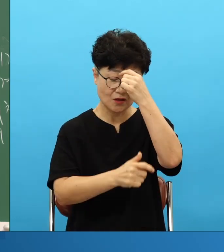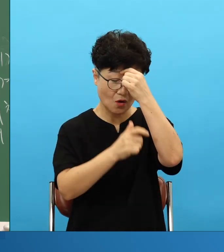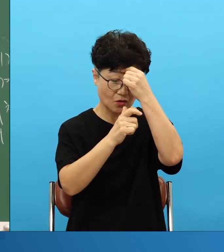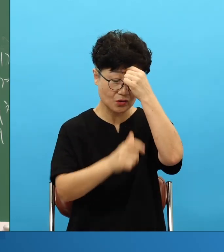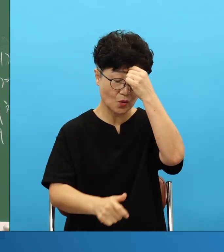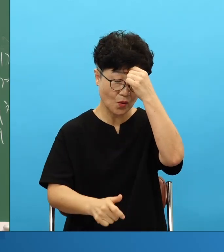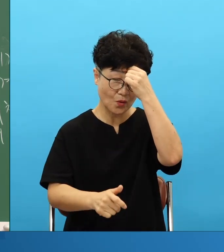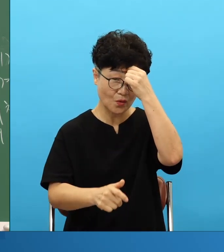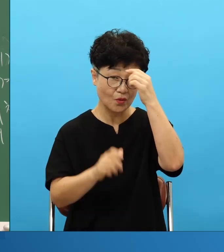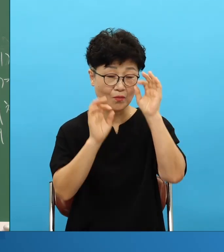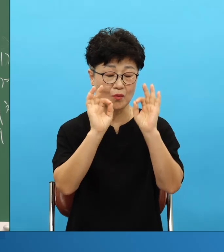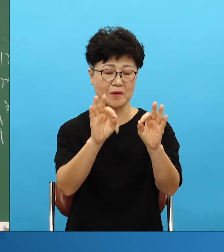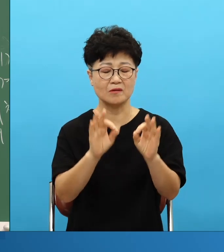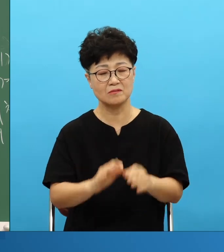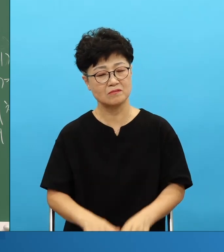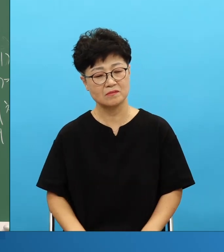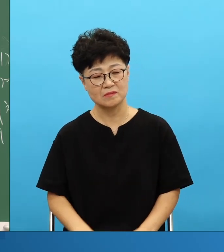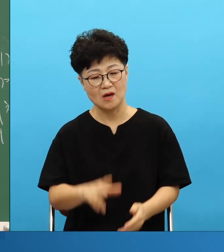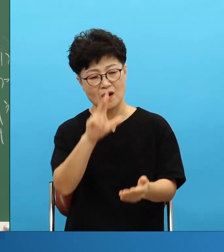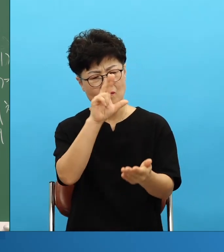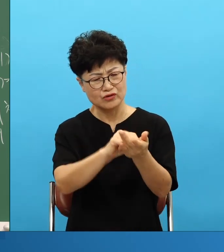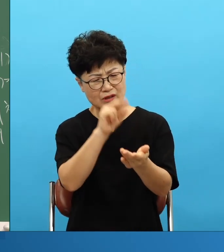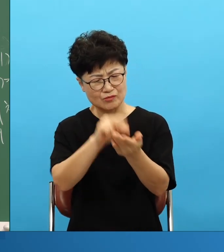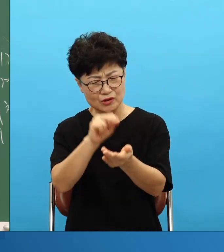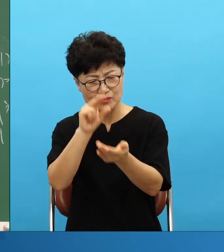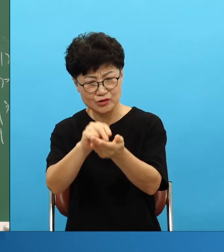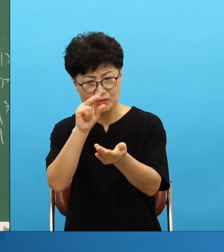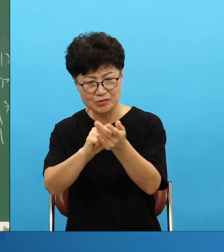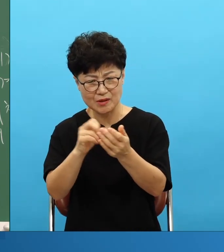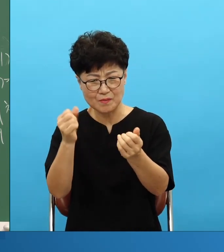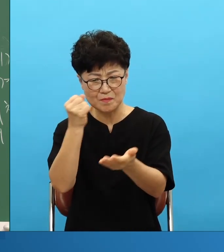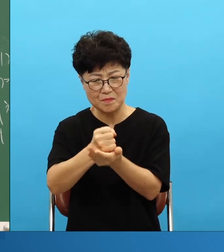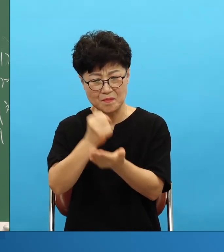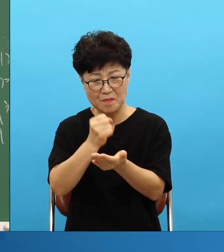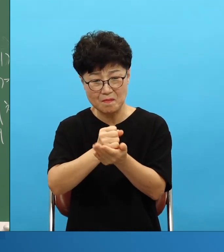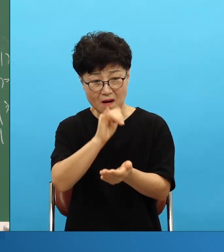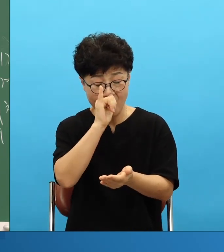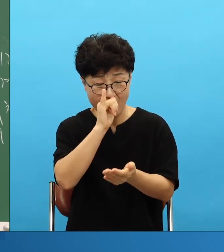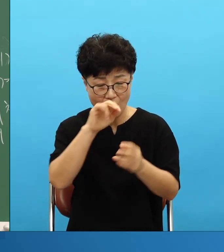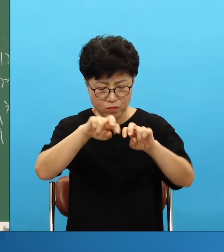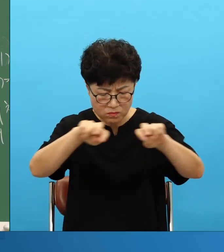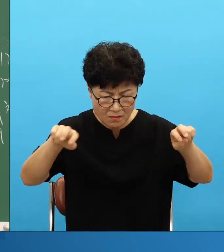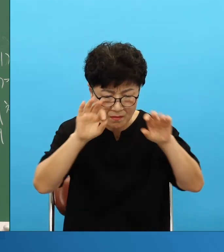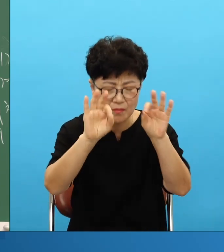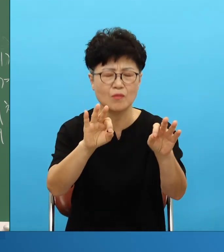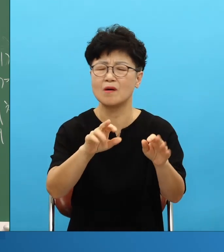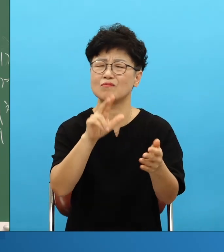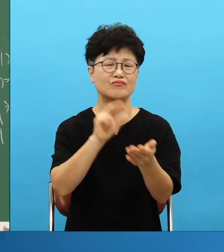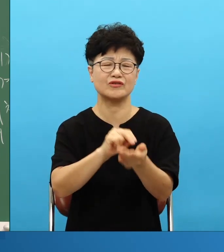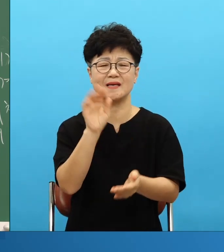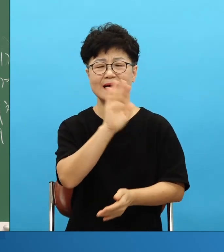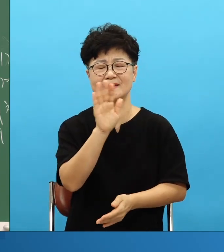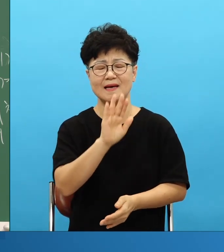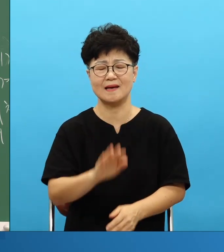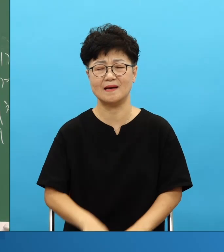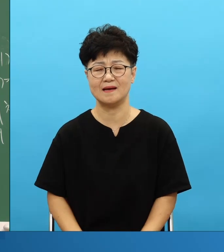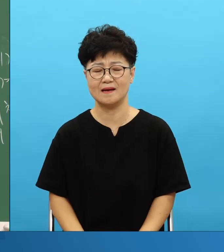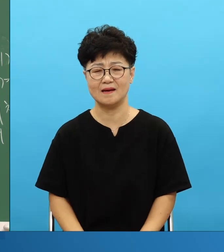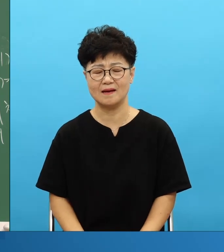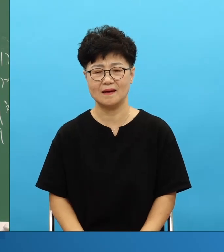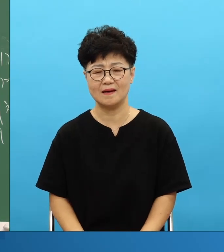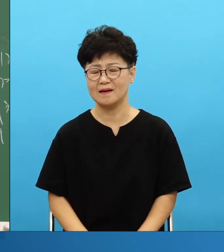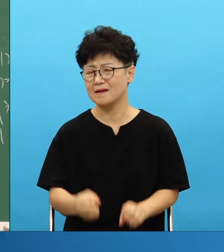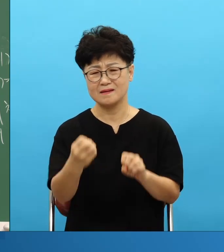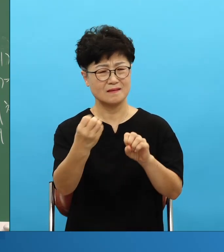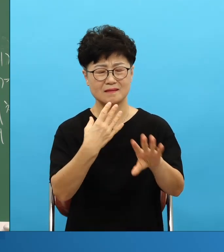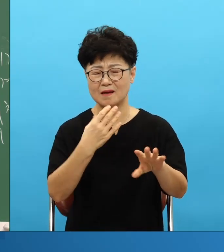거를 자꾸 문제라고 그래요. Because most times when I listen to church members, they talk about their problems. 90% of them are not problems. 그러면 응답받을 수 없습니다. If they continue that way,